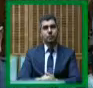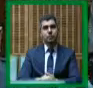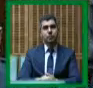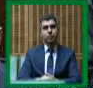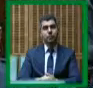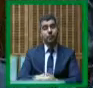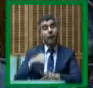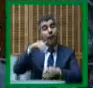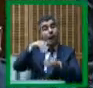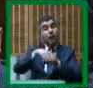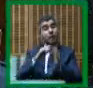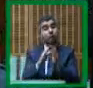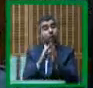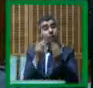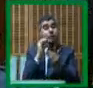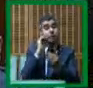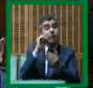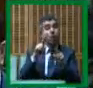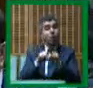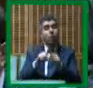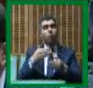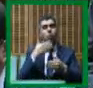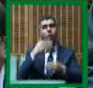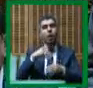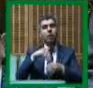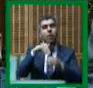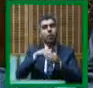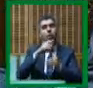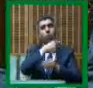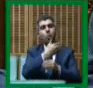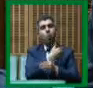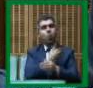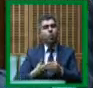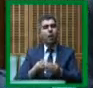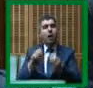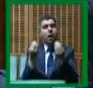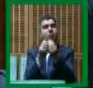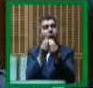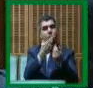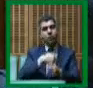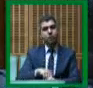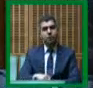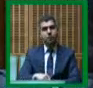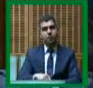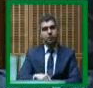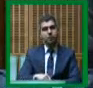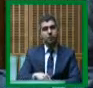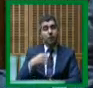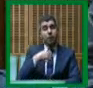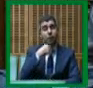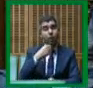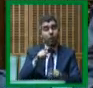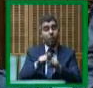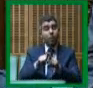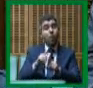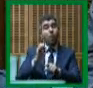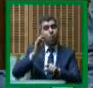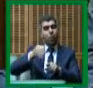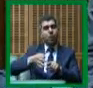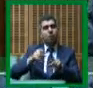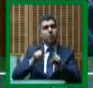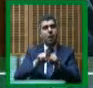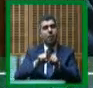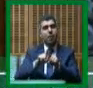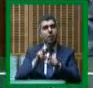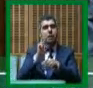شكرا سيد الرئيس، السادة الوزراء، السيدات والسادة المستشارين. من المهم جدا أن تبادر الحكومة إلى